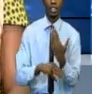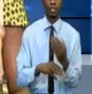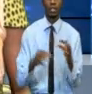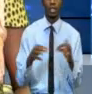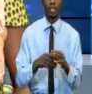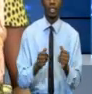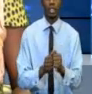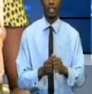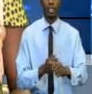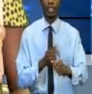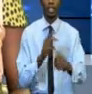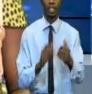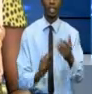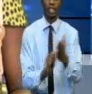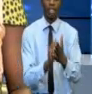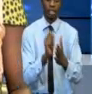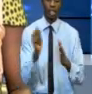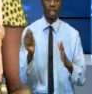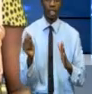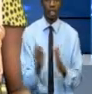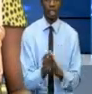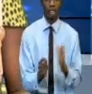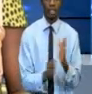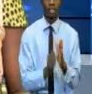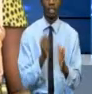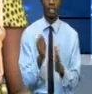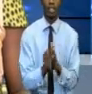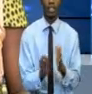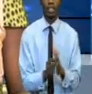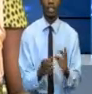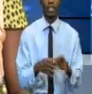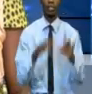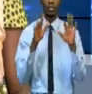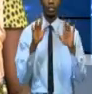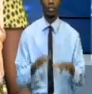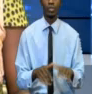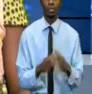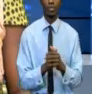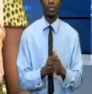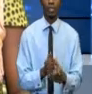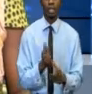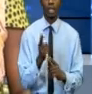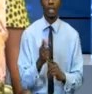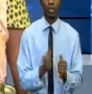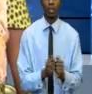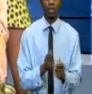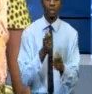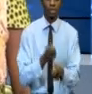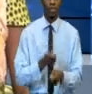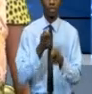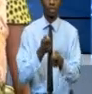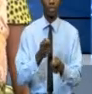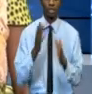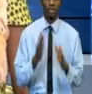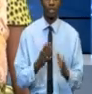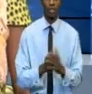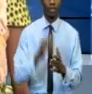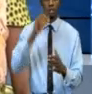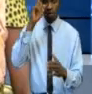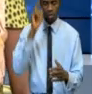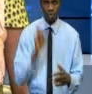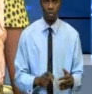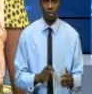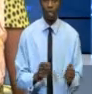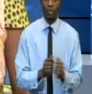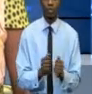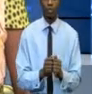le rendement de la culture du maïs. Les agriculteurs sont appelés à utiliser les techniques spécifiques pour optimiser leur rendement.